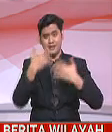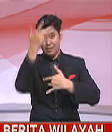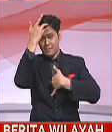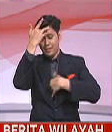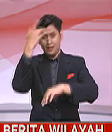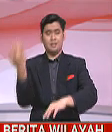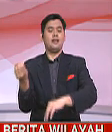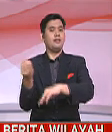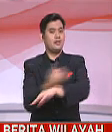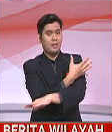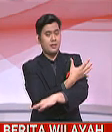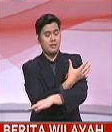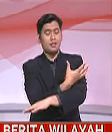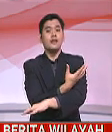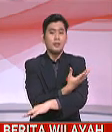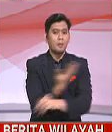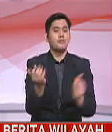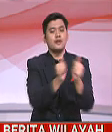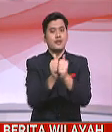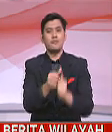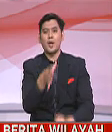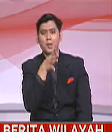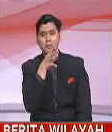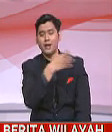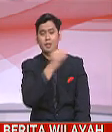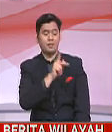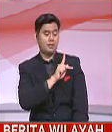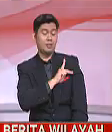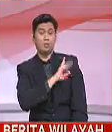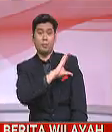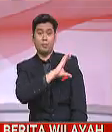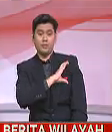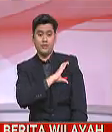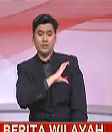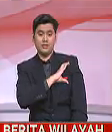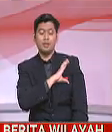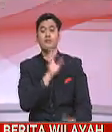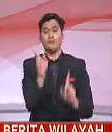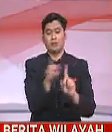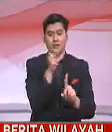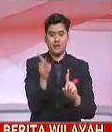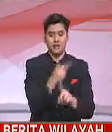Seberang Perai Utara SPU ditemani ibunya dan ketua polis daerah SCP Nozaini Muhammad Nur.